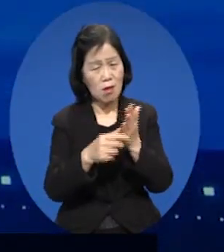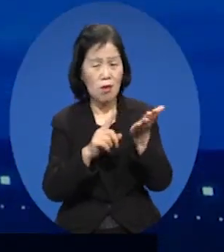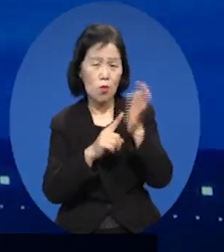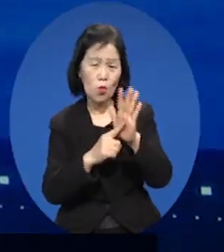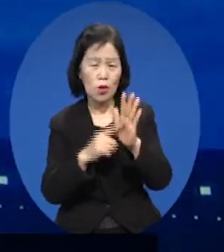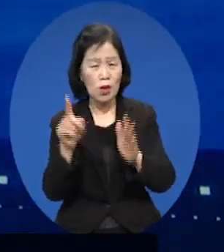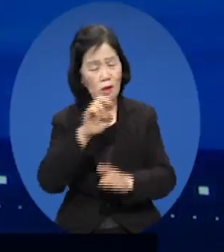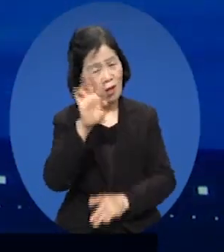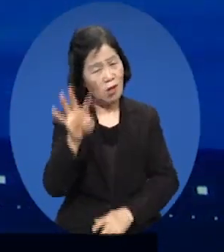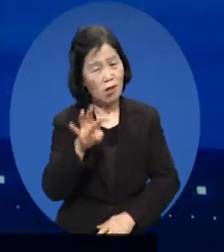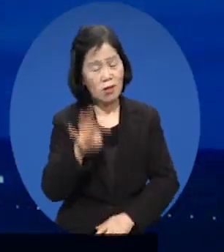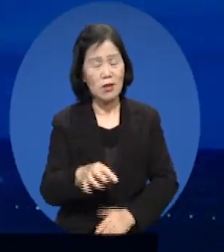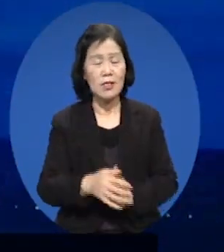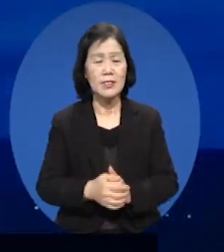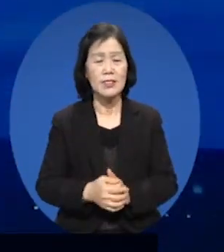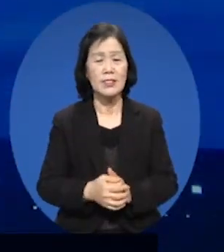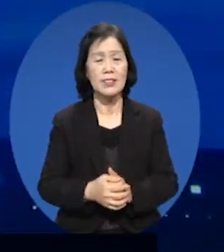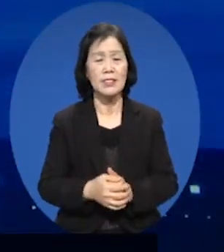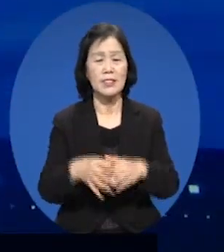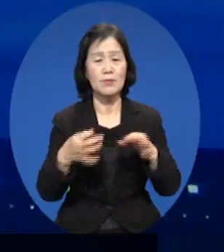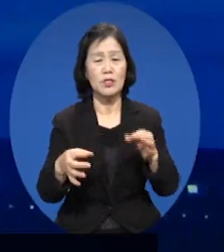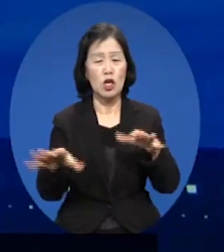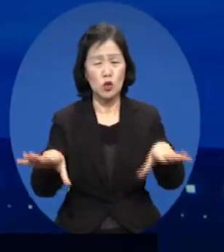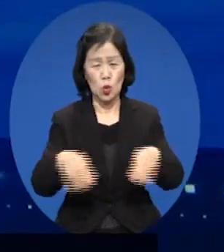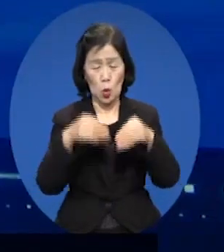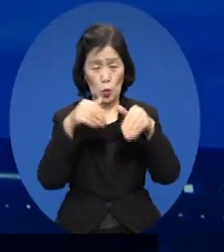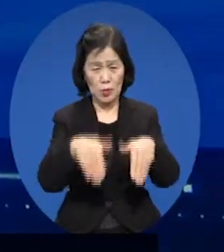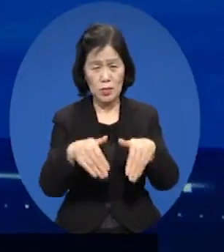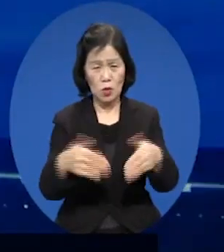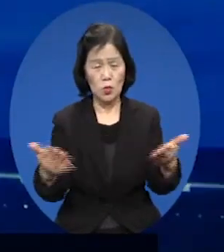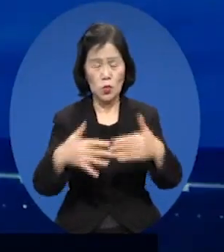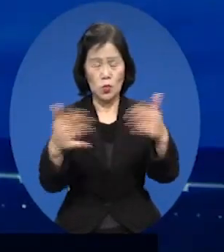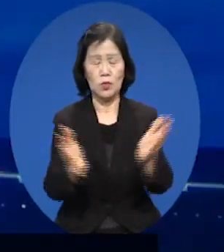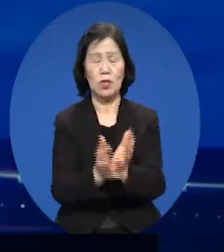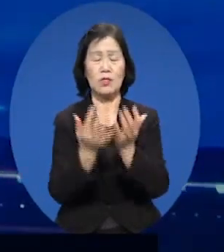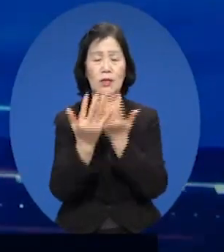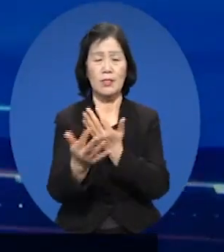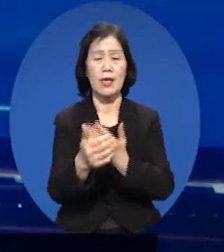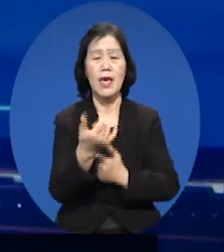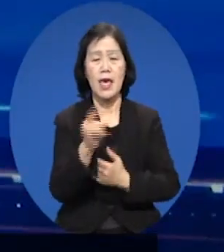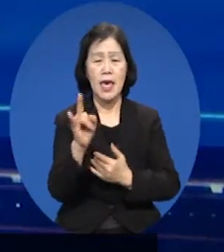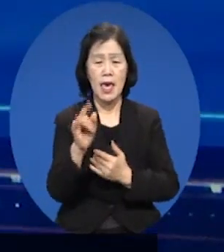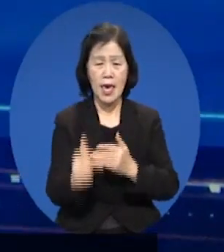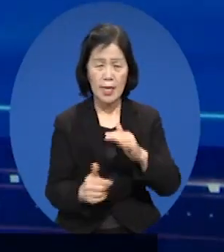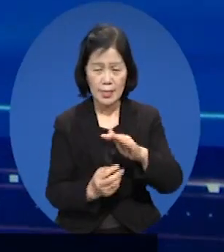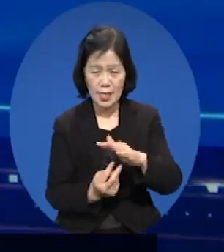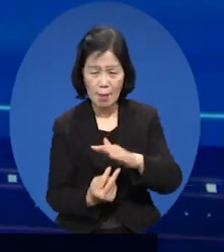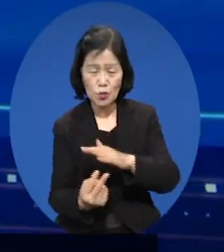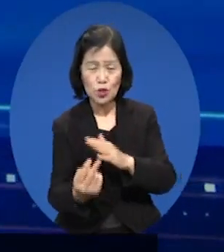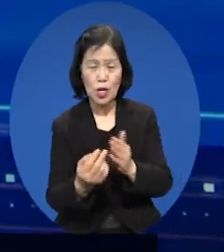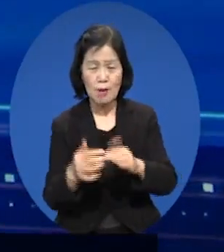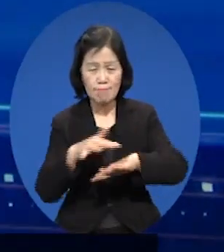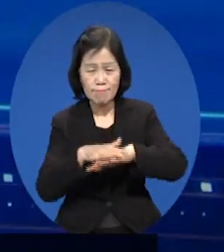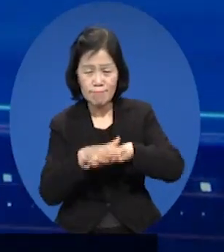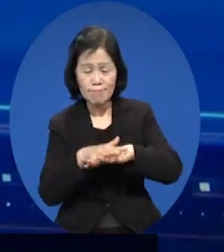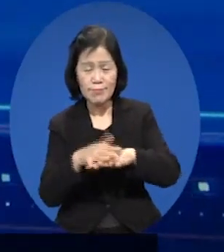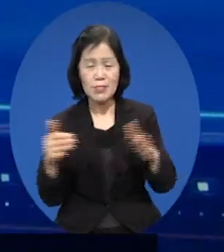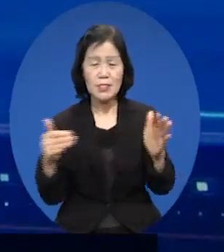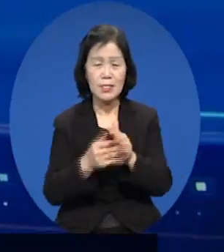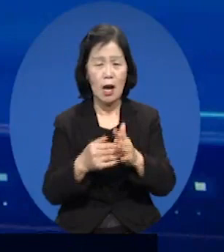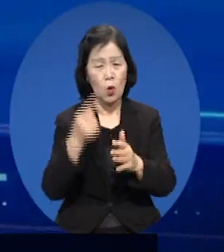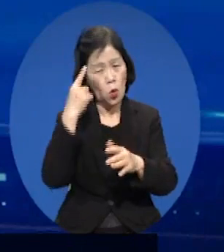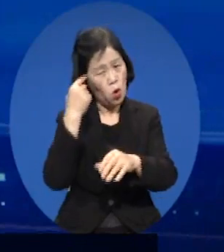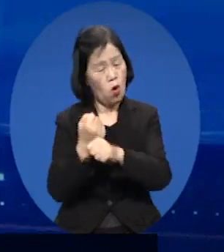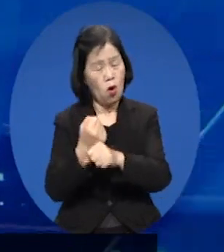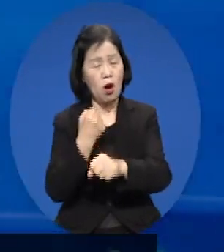김정은 위원장 김정은 총 비성 이번 노동자 대회 에서 했 잠수함 이제 설계 끝났고 개발하겠다 이렇게 천 명까지